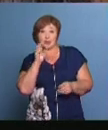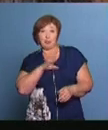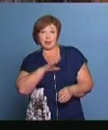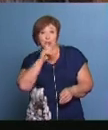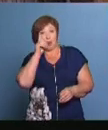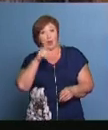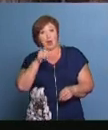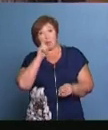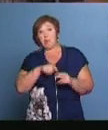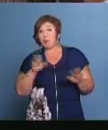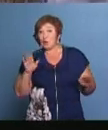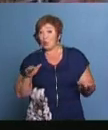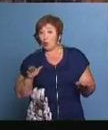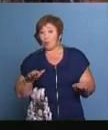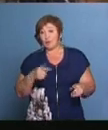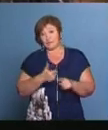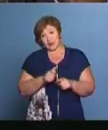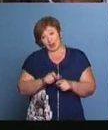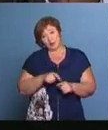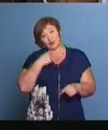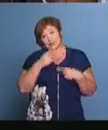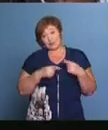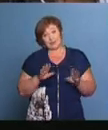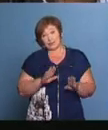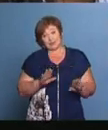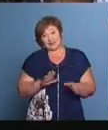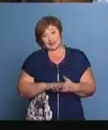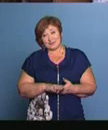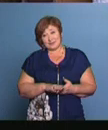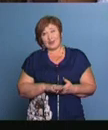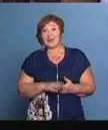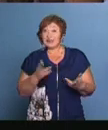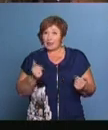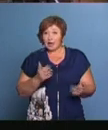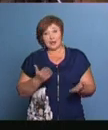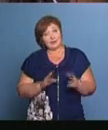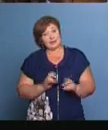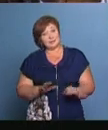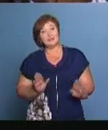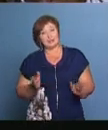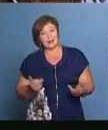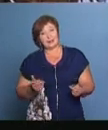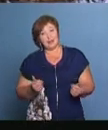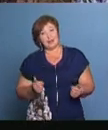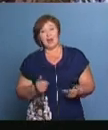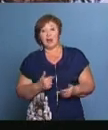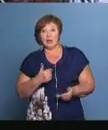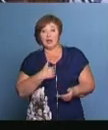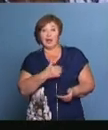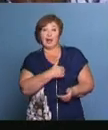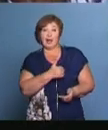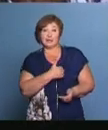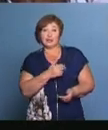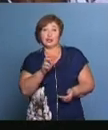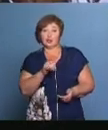петухом. Вы говорите, что я очень разговорчивая, нет? Да или нет? Да. Ну, я хотела бы, чтобы